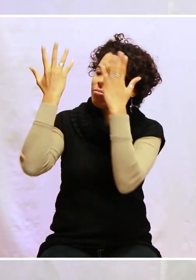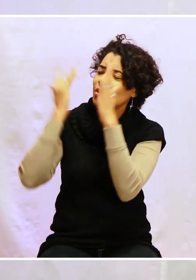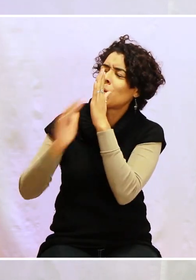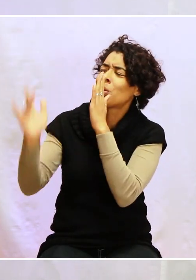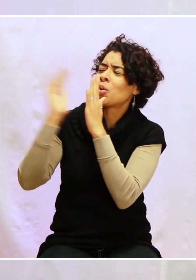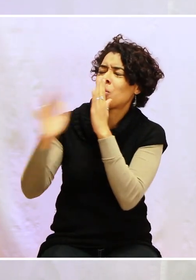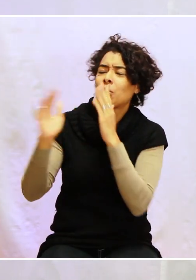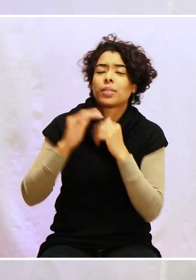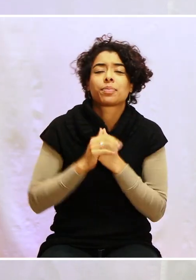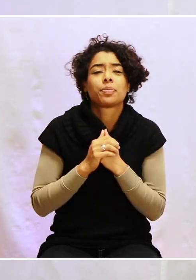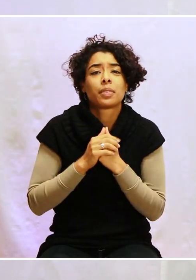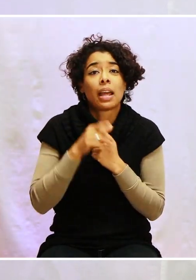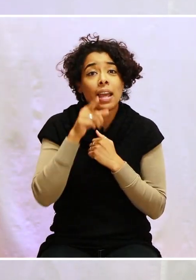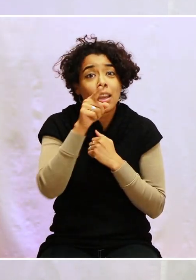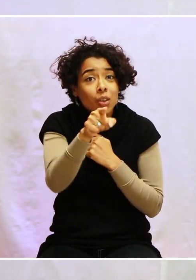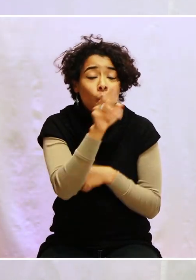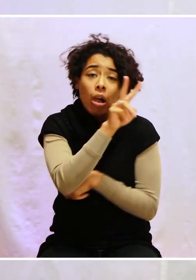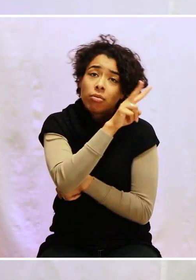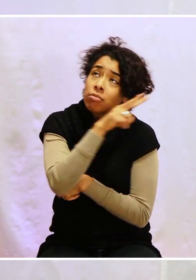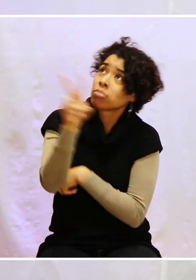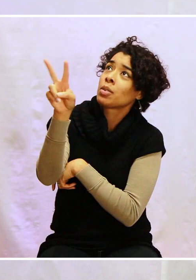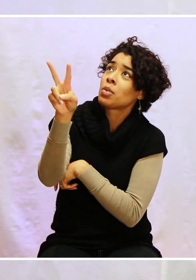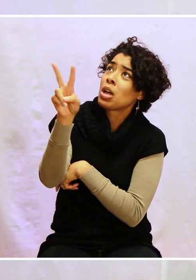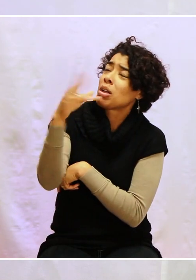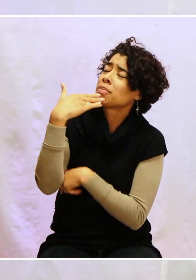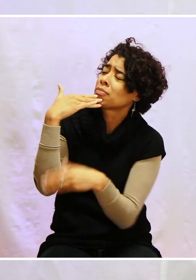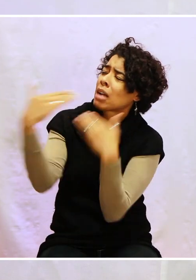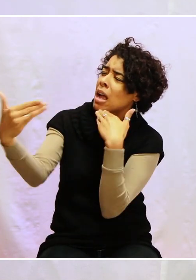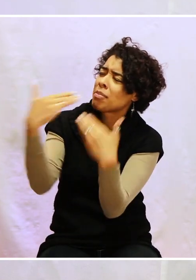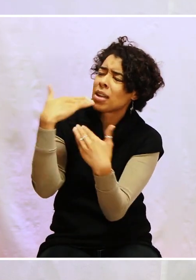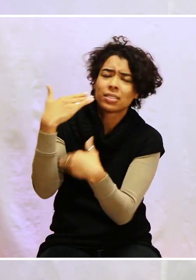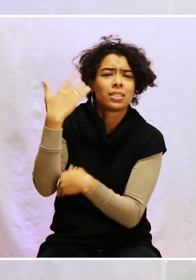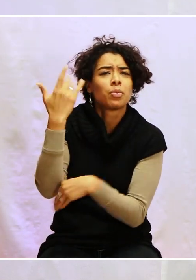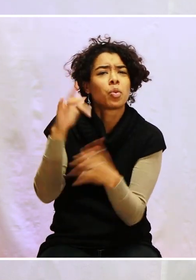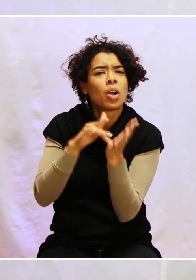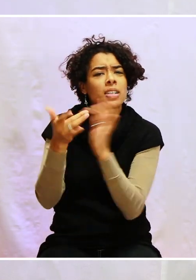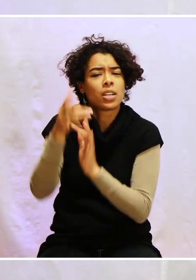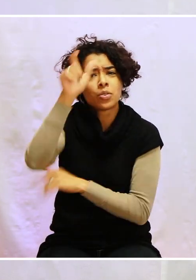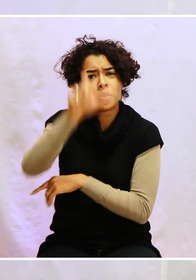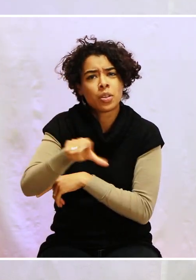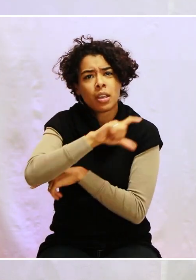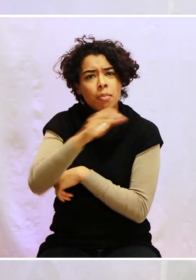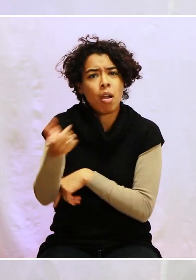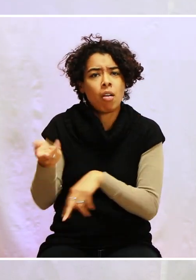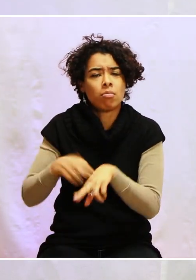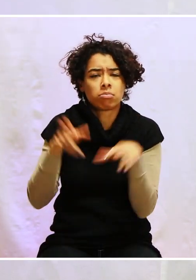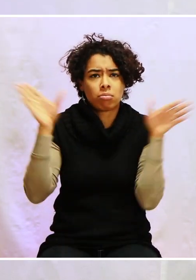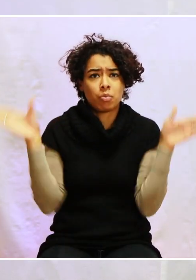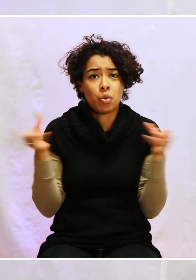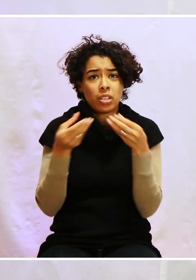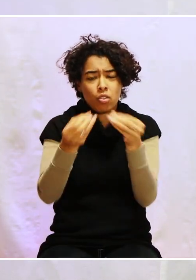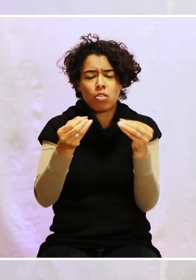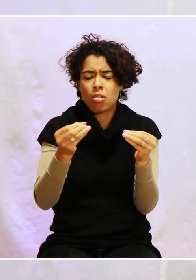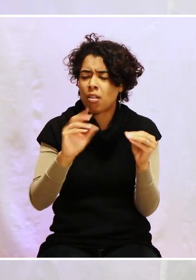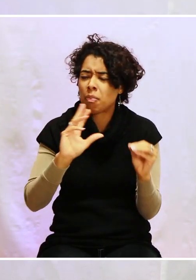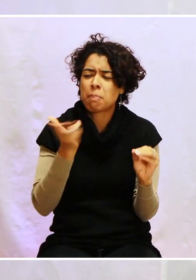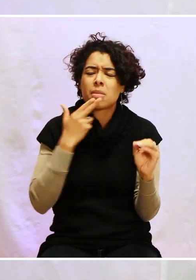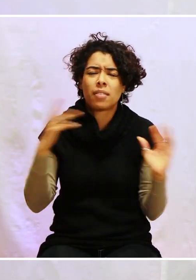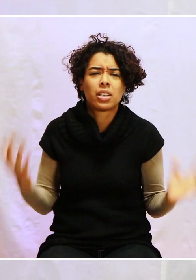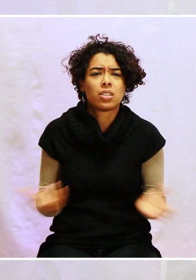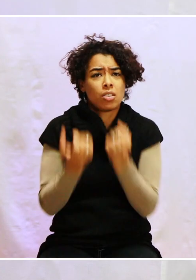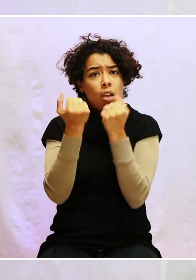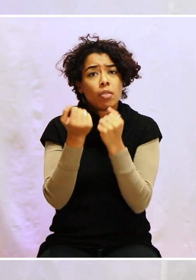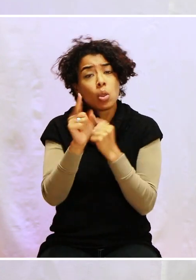regards soient des regards de reconnaissance envers l'œuvre de Jésus à la croix qui t'a parfaitement sauvé. Il n'y a rien à